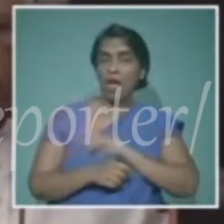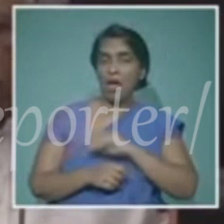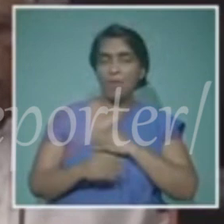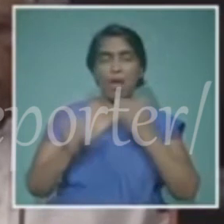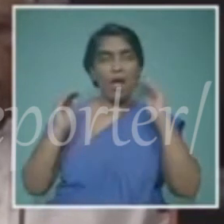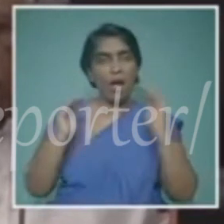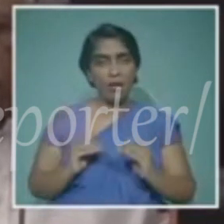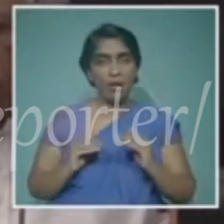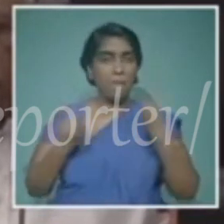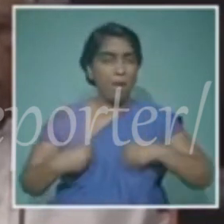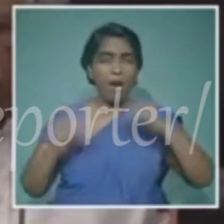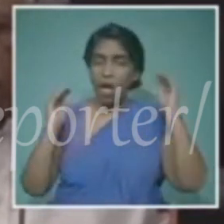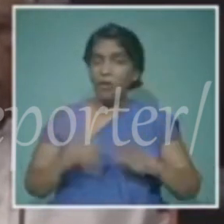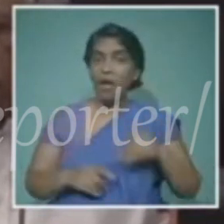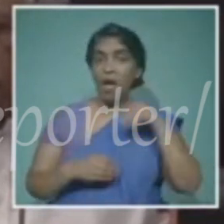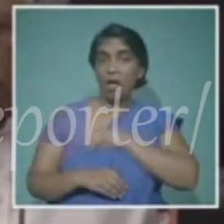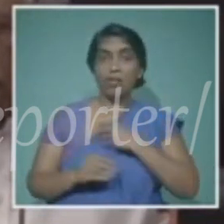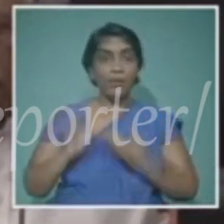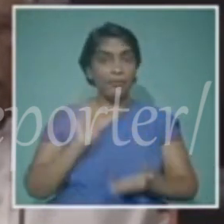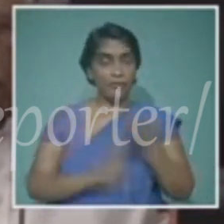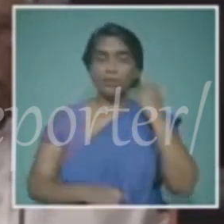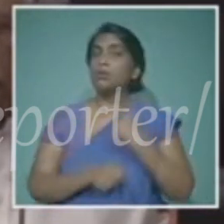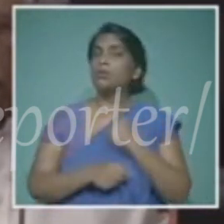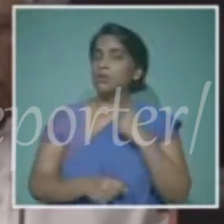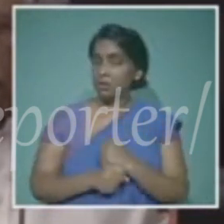කරාම, අපේ ආදායම් වැඩි කරාම රජයේ